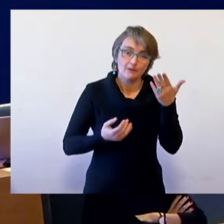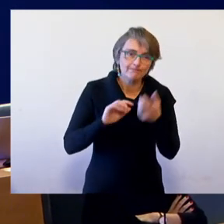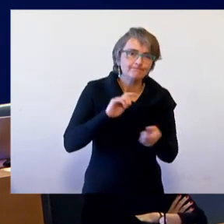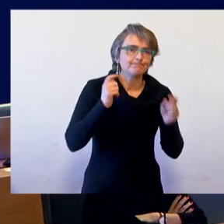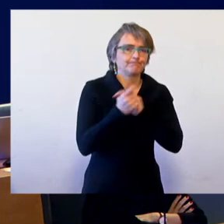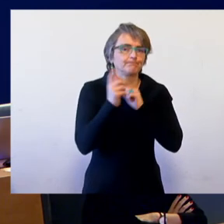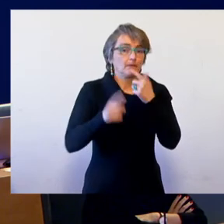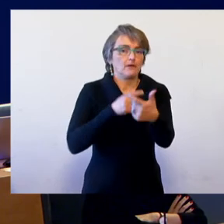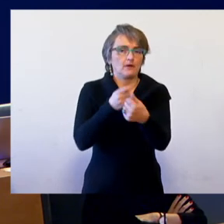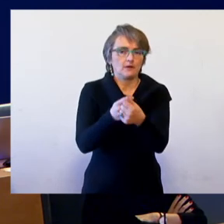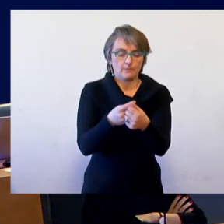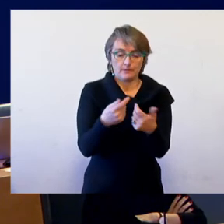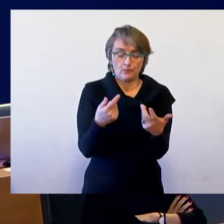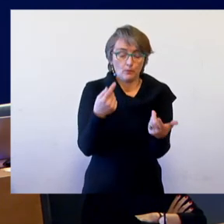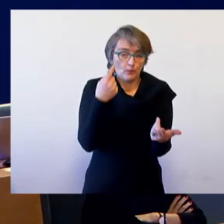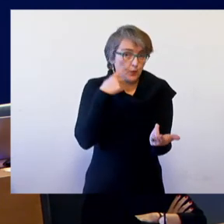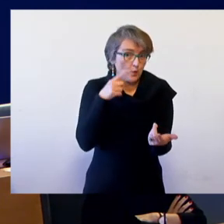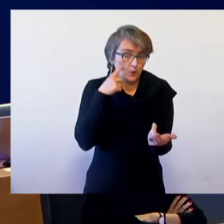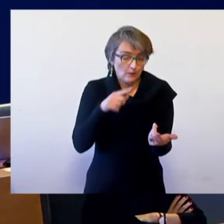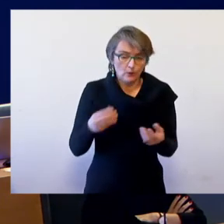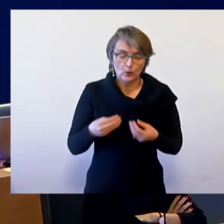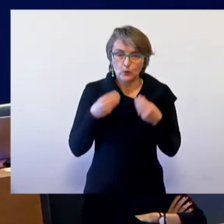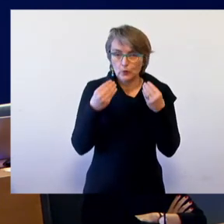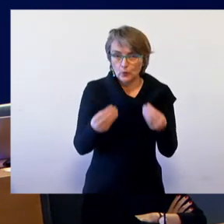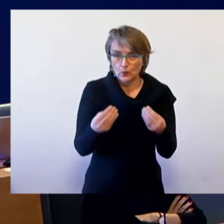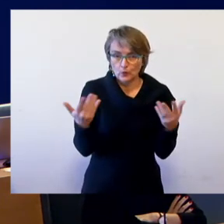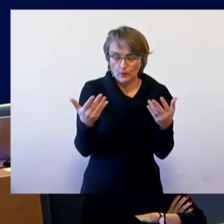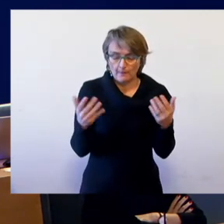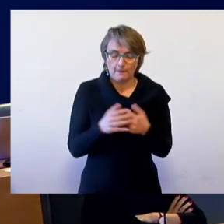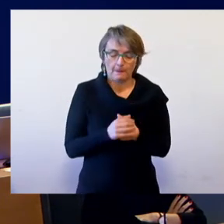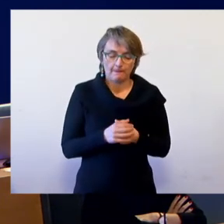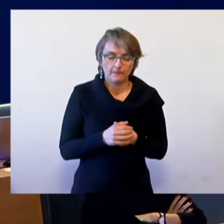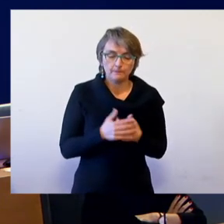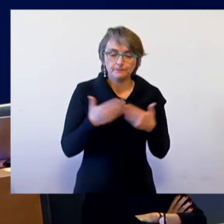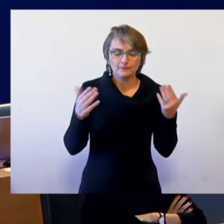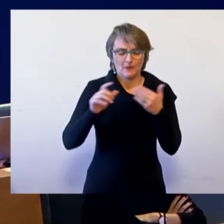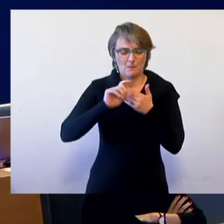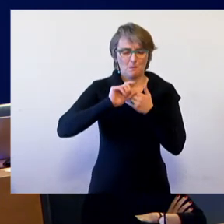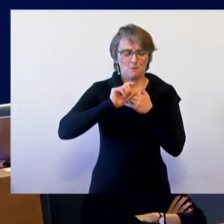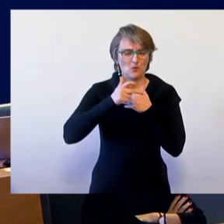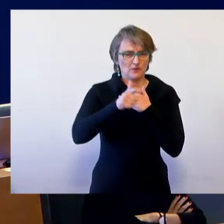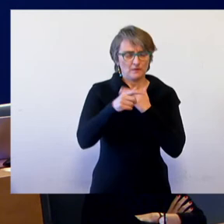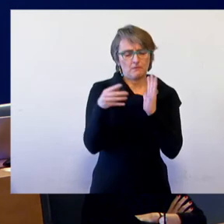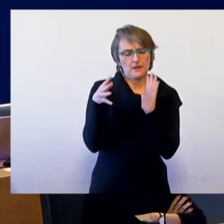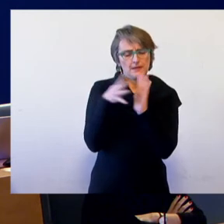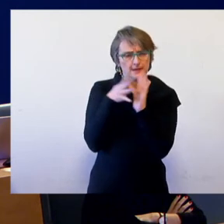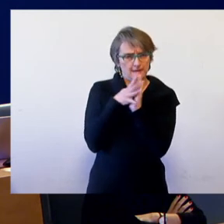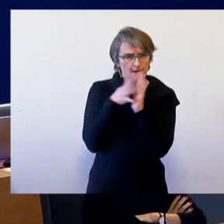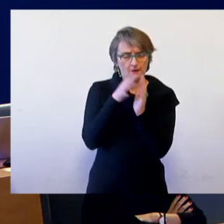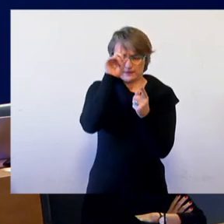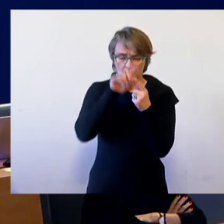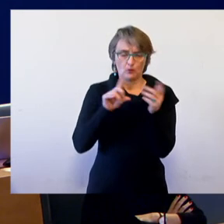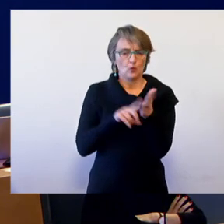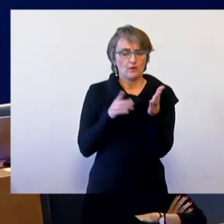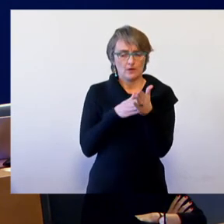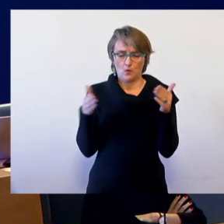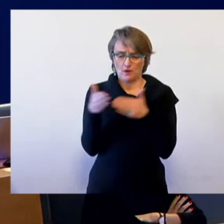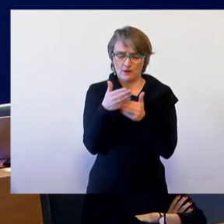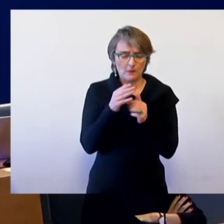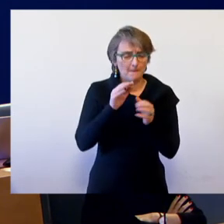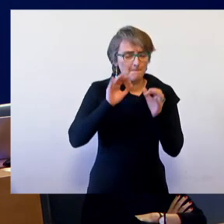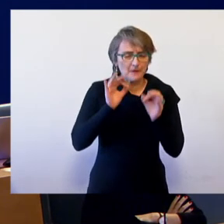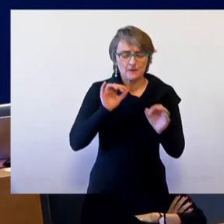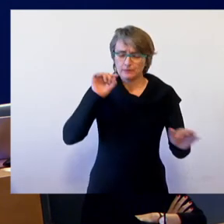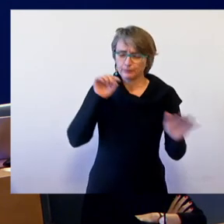objectif de relever le niveau de précision de la procédure et des critères détaillés dans ce document que vous avez, dans